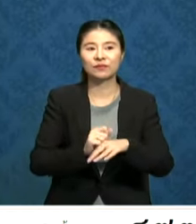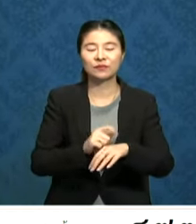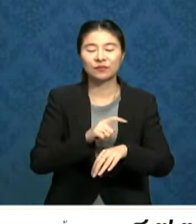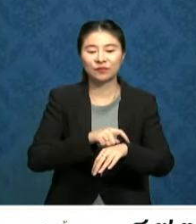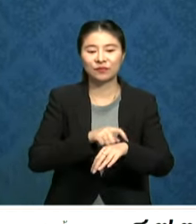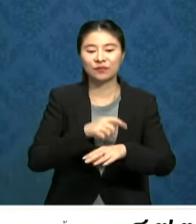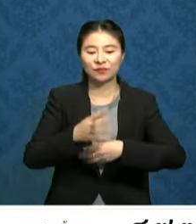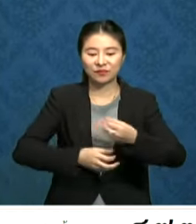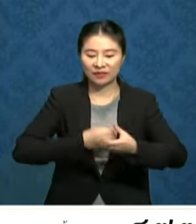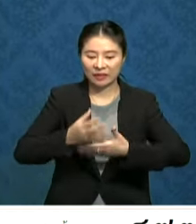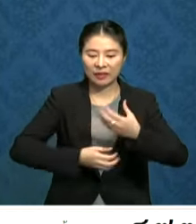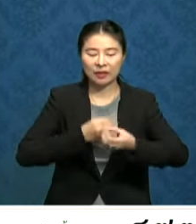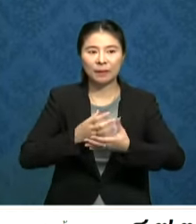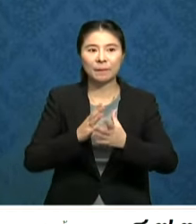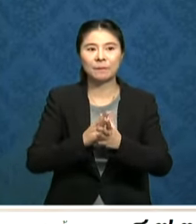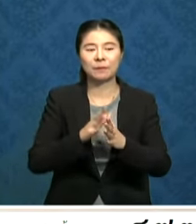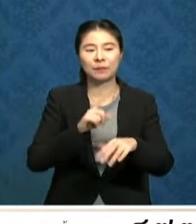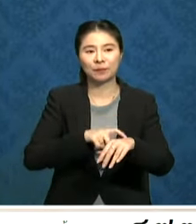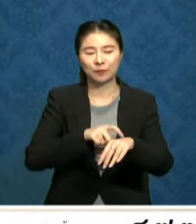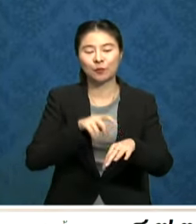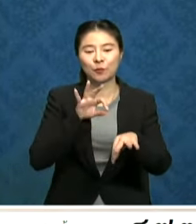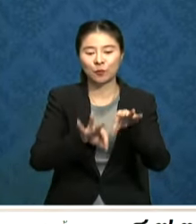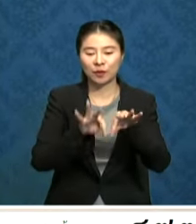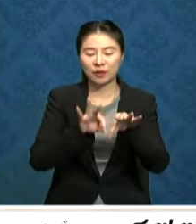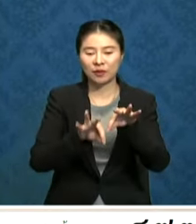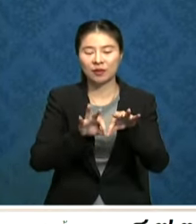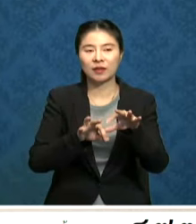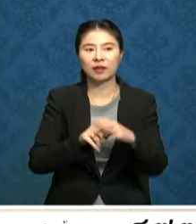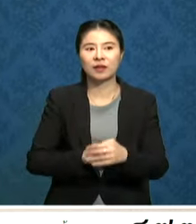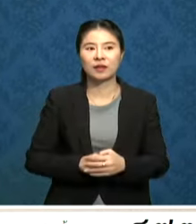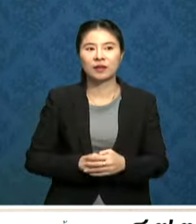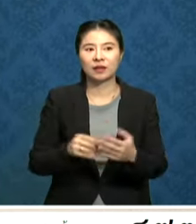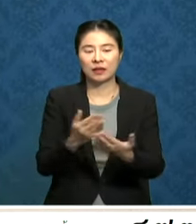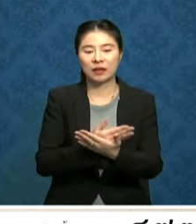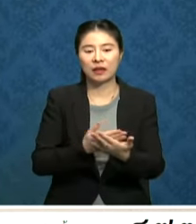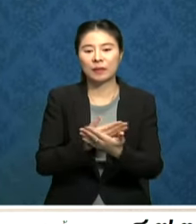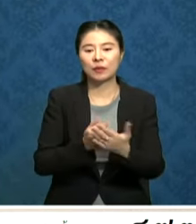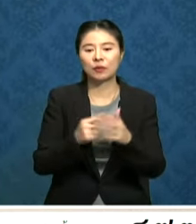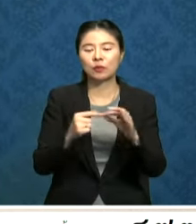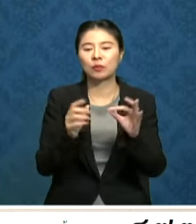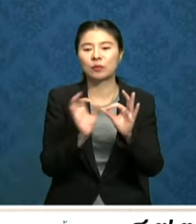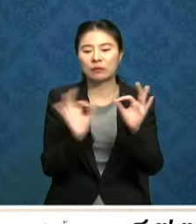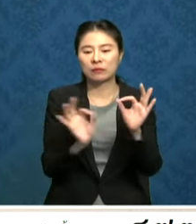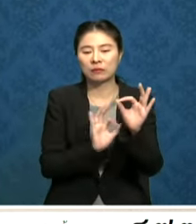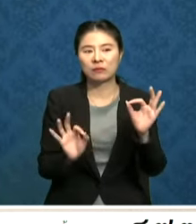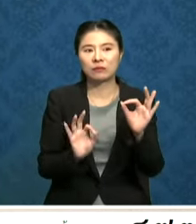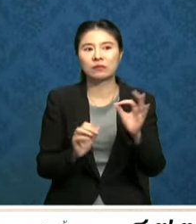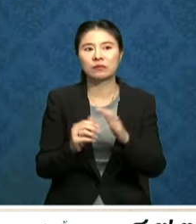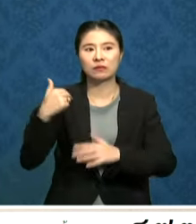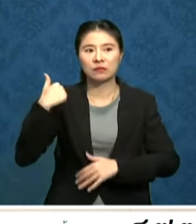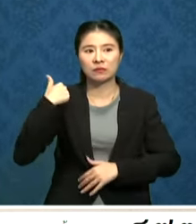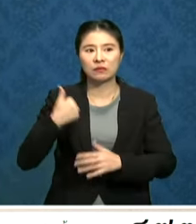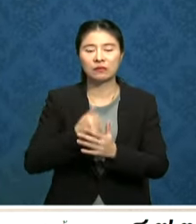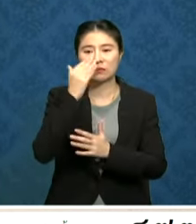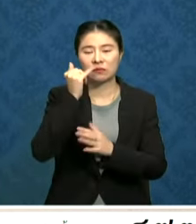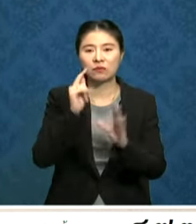ภิปรายทุกมาตรานะครับเพื่อประหยัดเวลาของการประชุมสภาก็จะขึ้นมาอภิปรายเรื่องคำสงวนความเห็นแค่2ครั้งเท่านั้นนะครับเพราะว่าหล